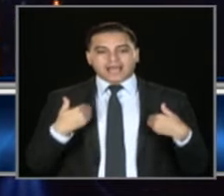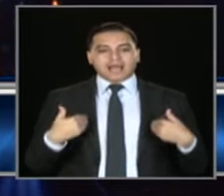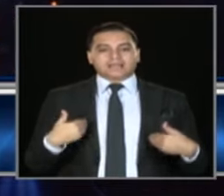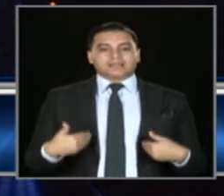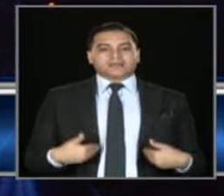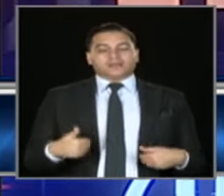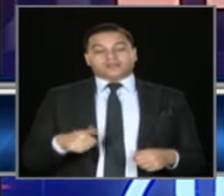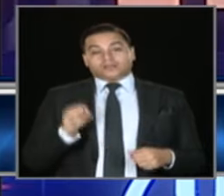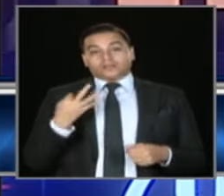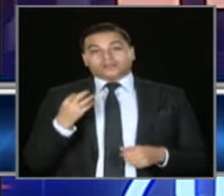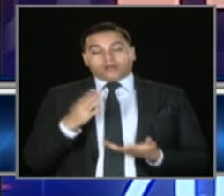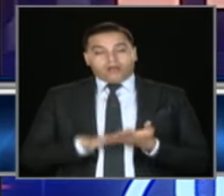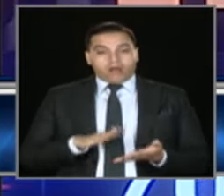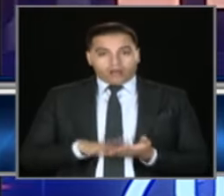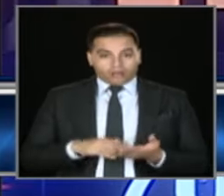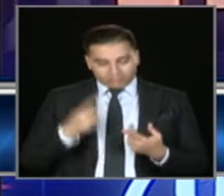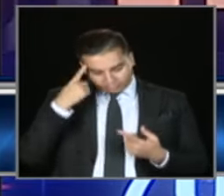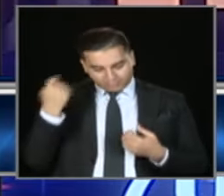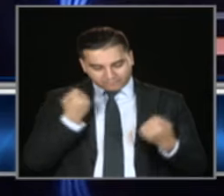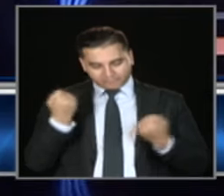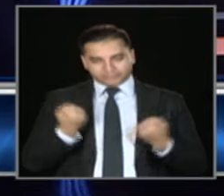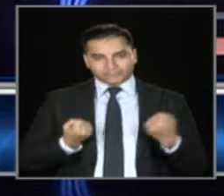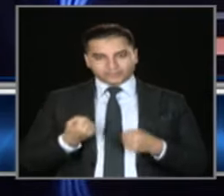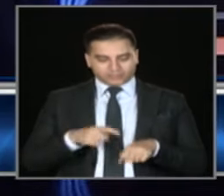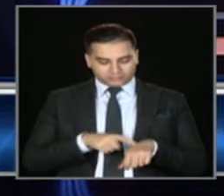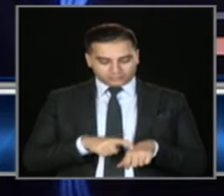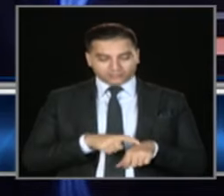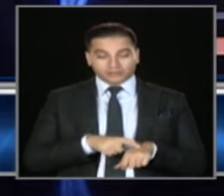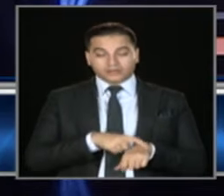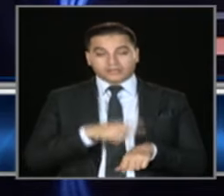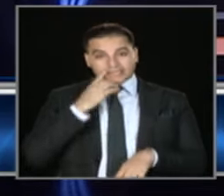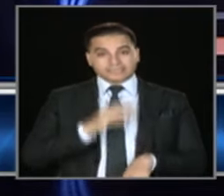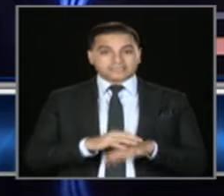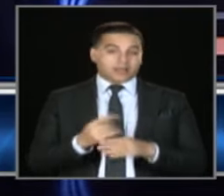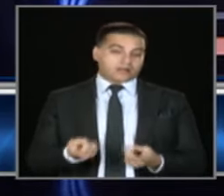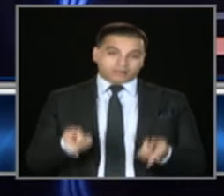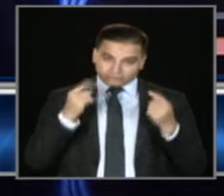١٣ اضطراب وراثي بيأثروا على النسيج ده. من